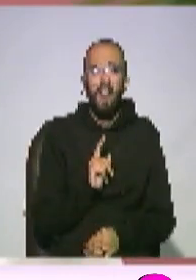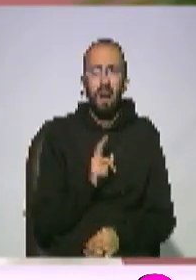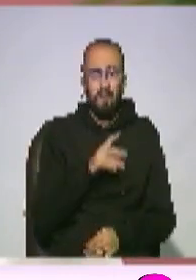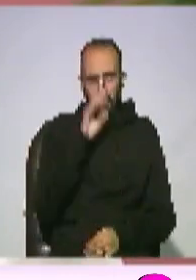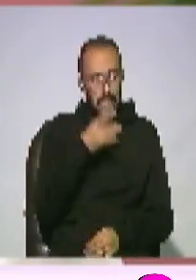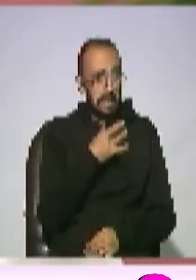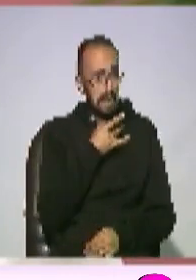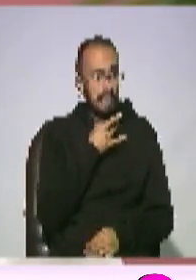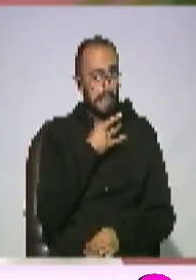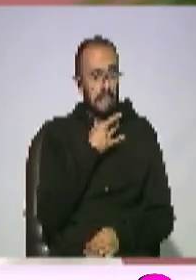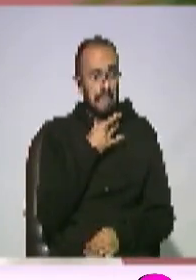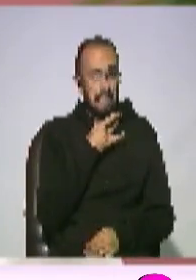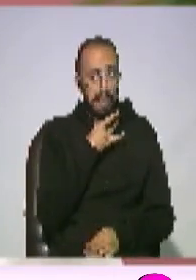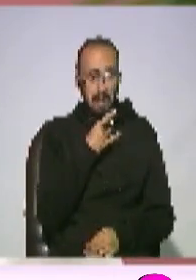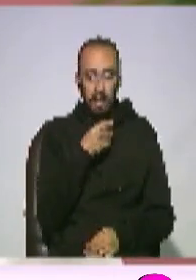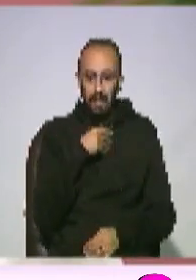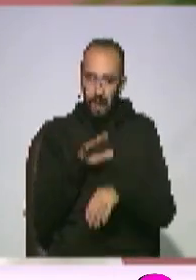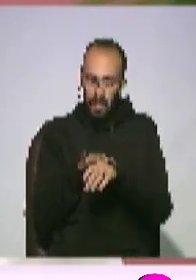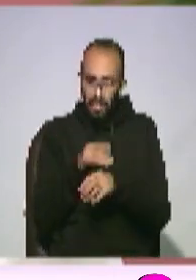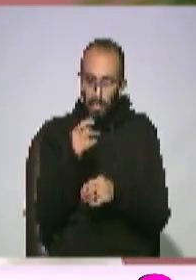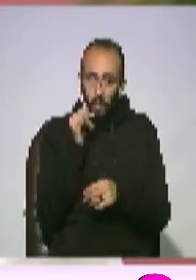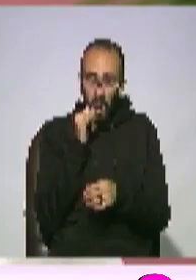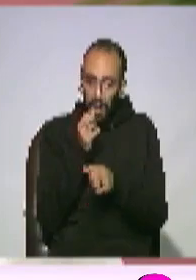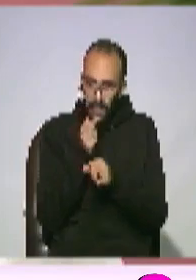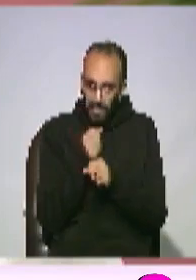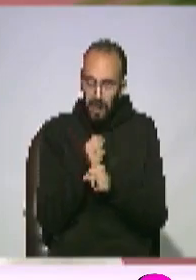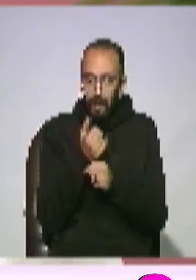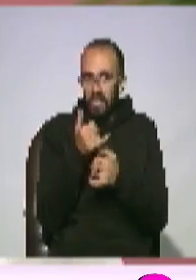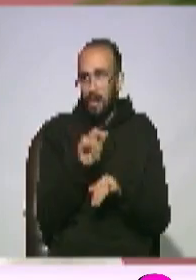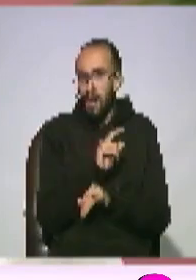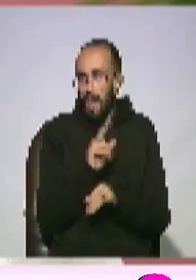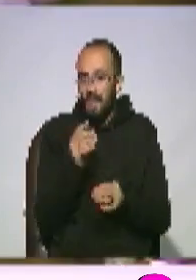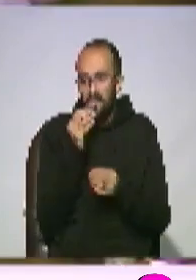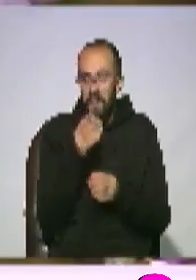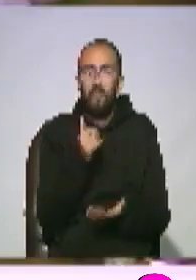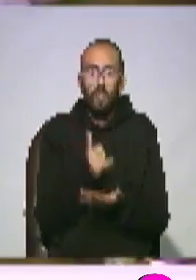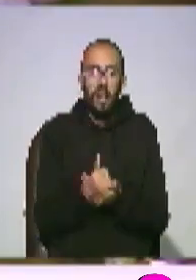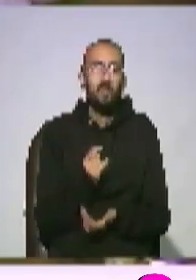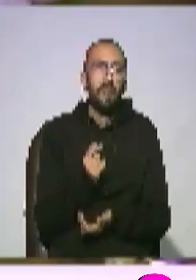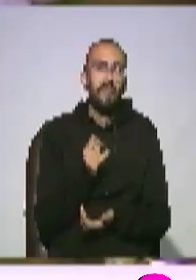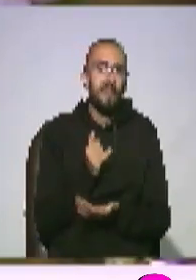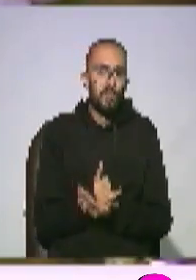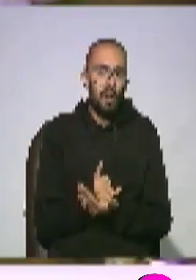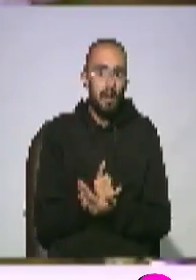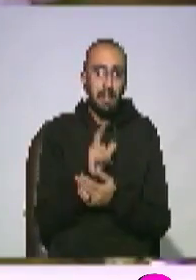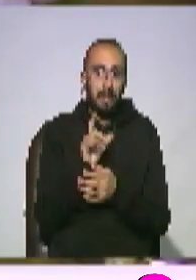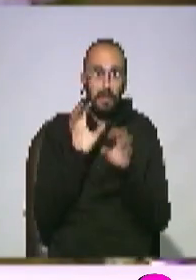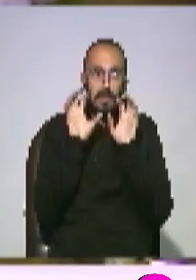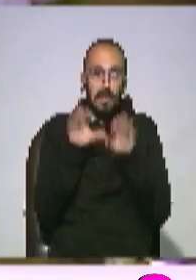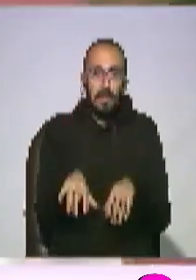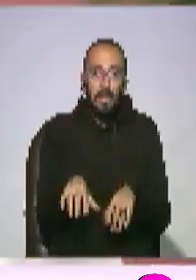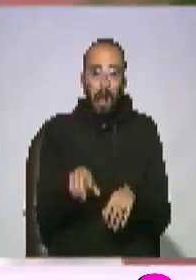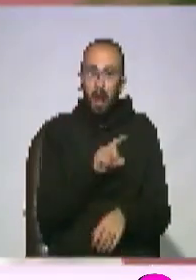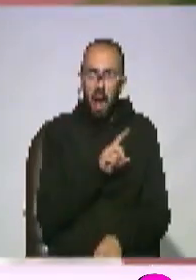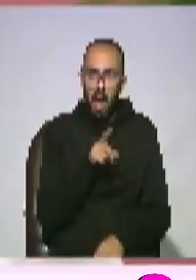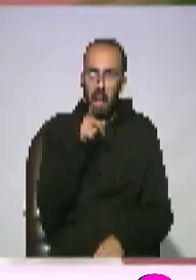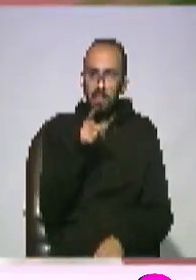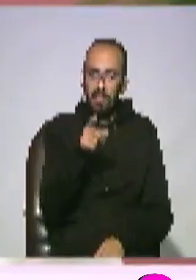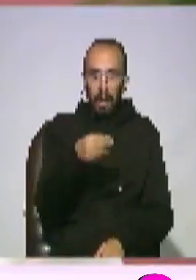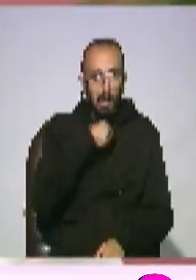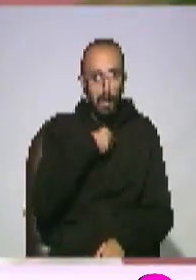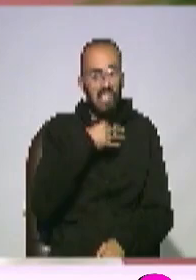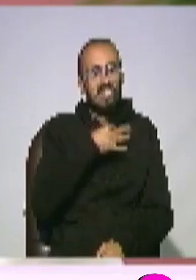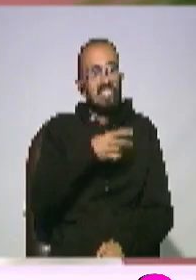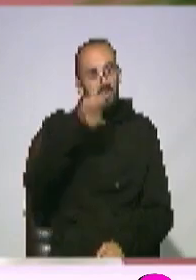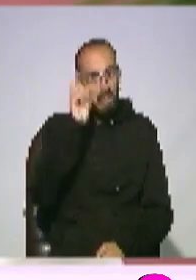لازم تهمل وتضيعه، لما تمسك موبايل حافظ عليه عشان ما يتكسرش، يعني نعلمهم المسؤوليه، المسؤوليه بس مش اللي هو انت لولا انت في حياتي،